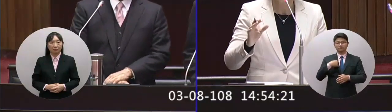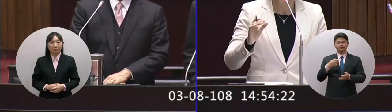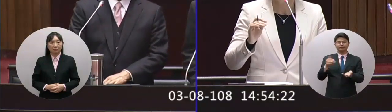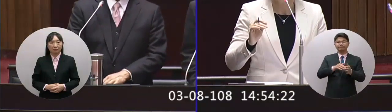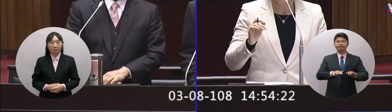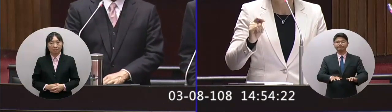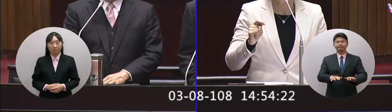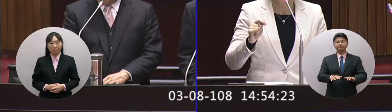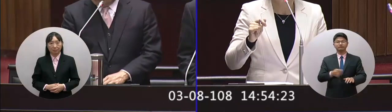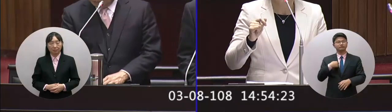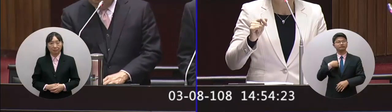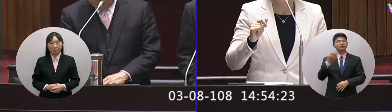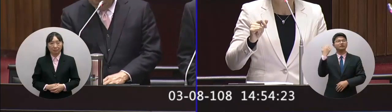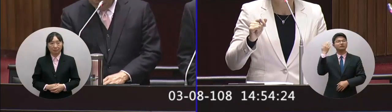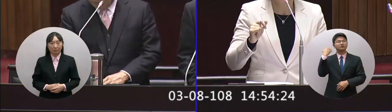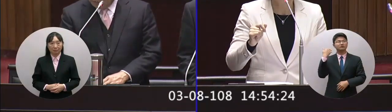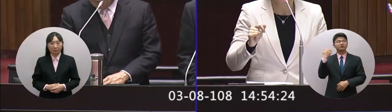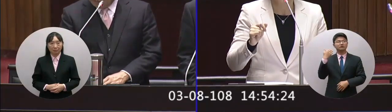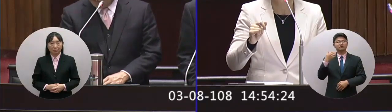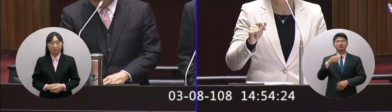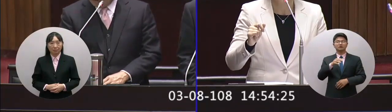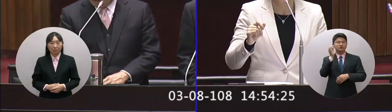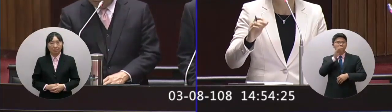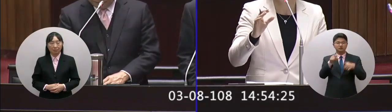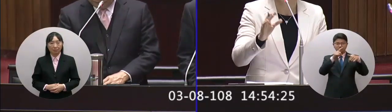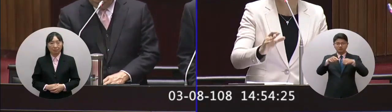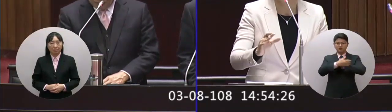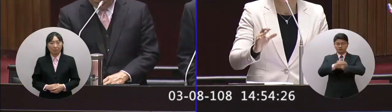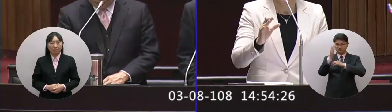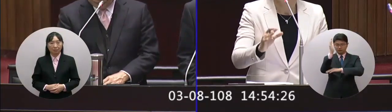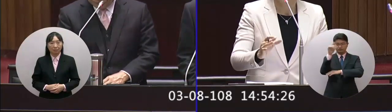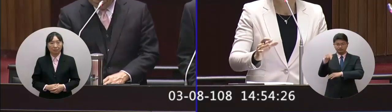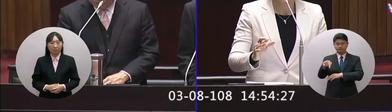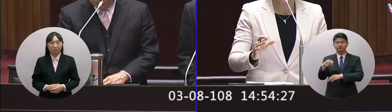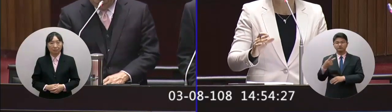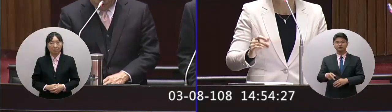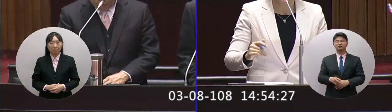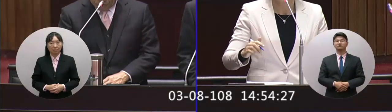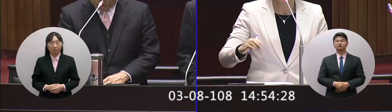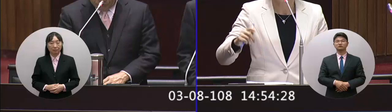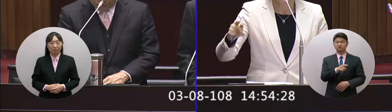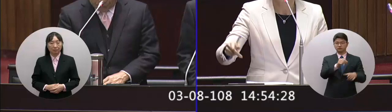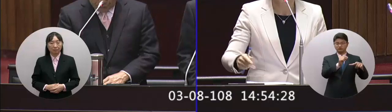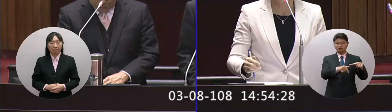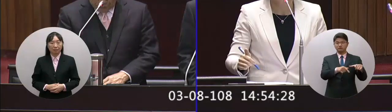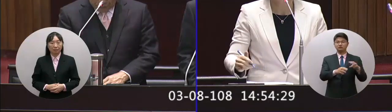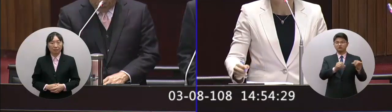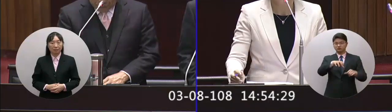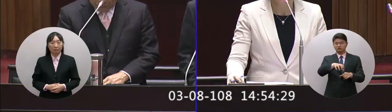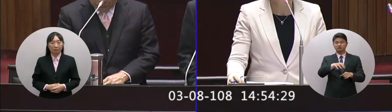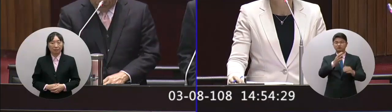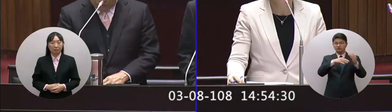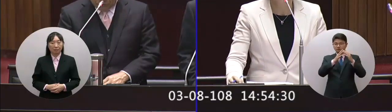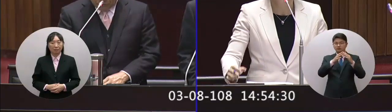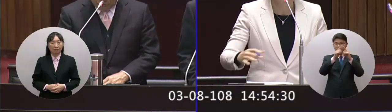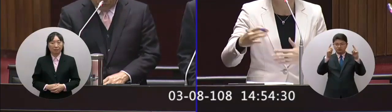说，因为之前我们的这个彰化县政府吼，跟这个卧旭这边吼，甲顶峰的这好